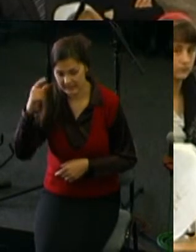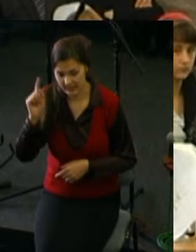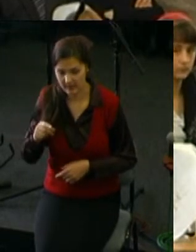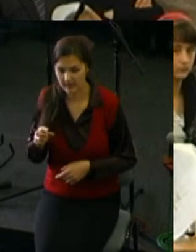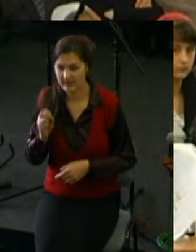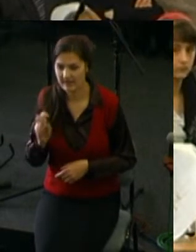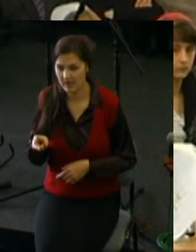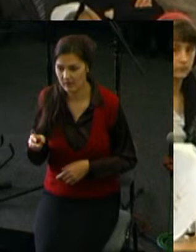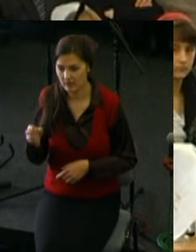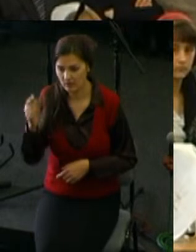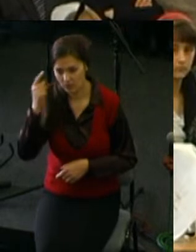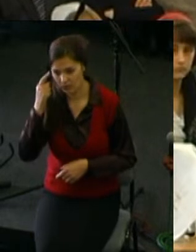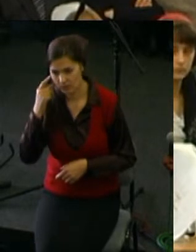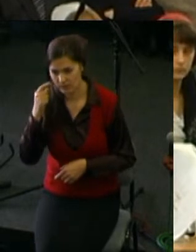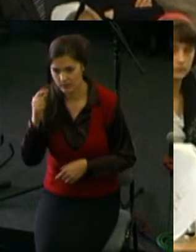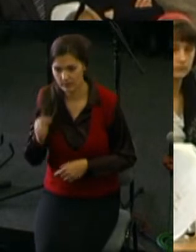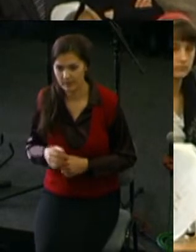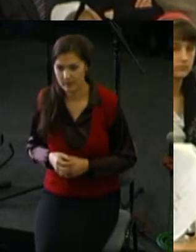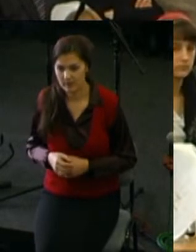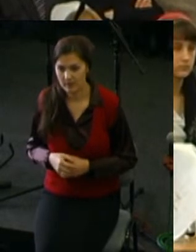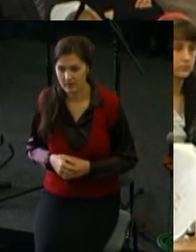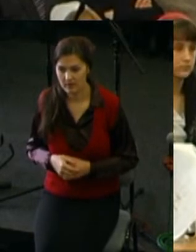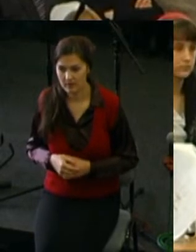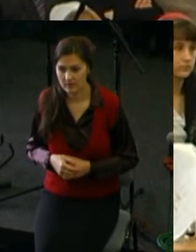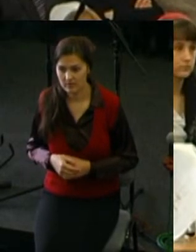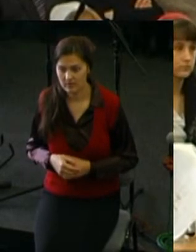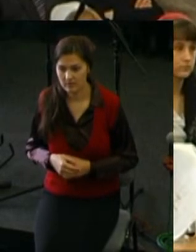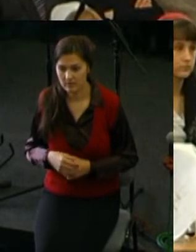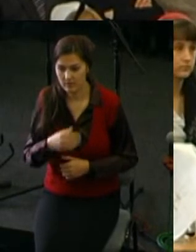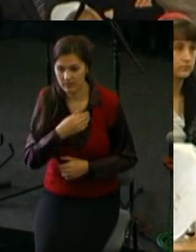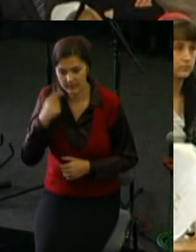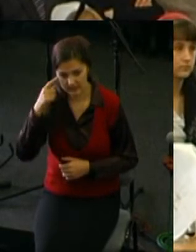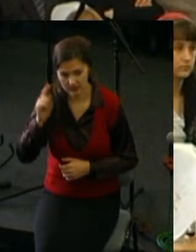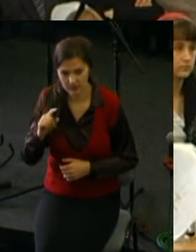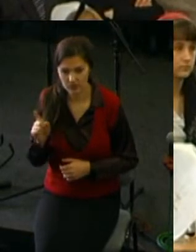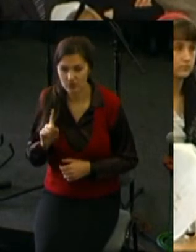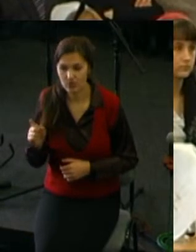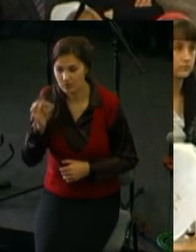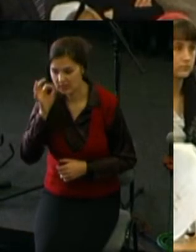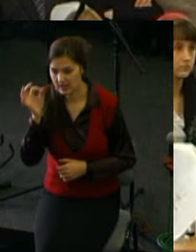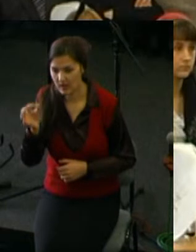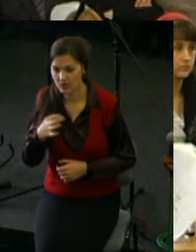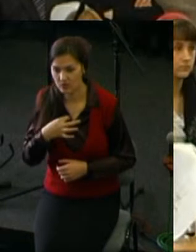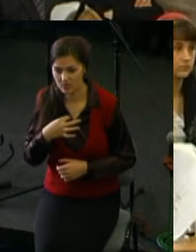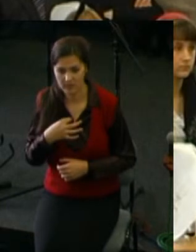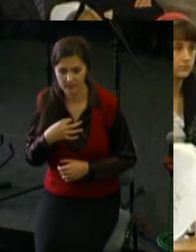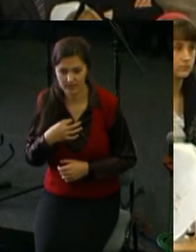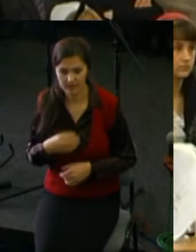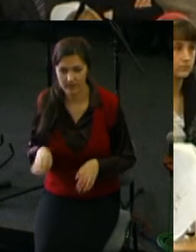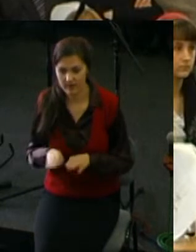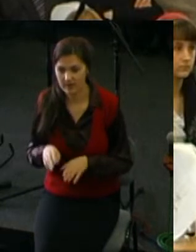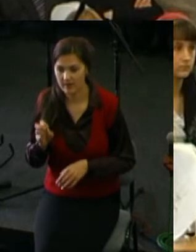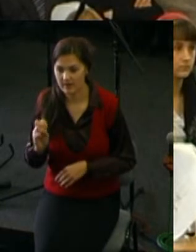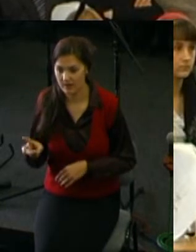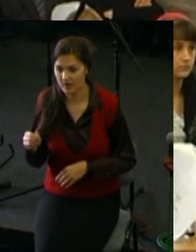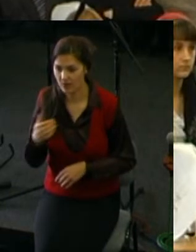нього Він хотів знати що вони скажуть що вони скажуть так як Вони думають чи скажуть вони так як він